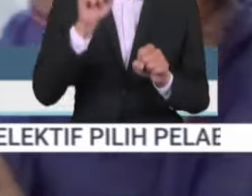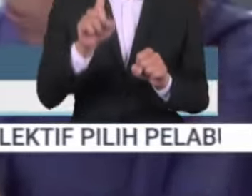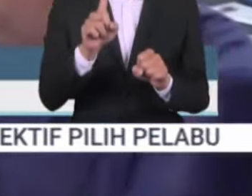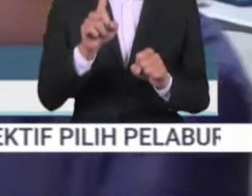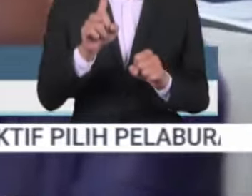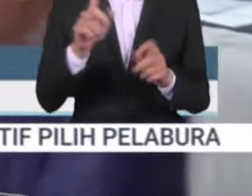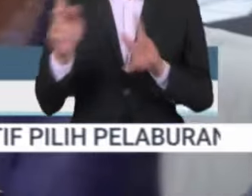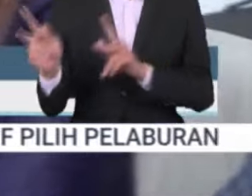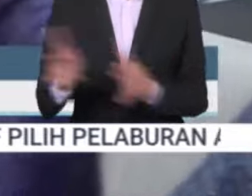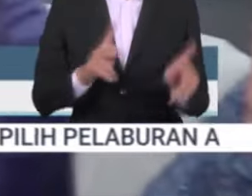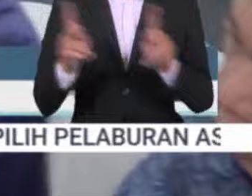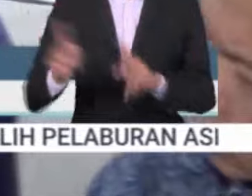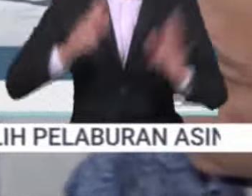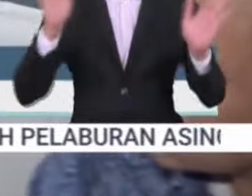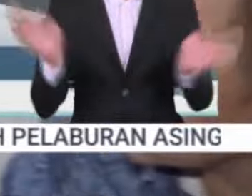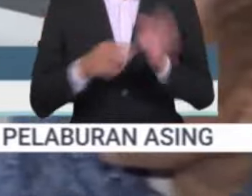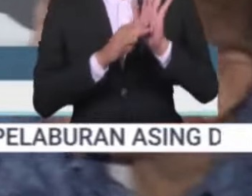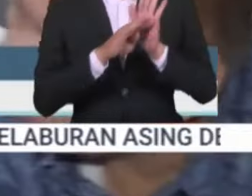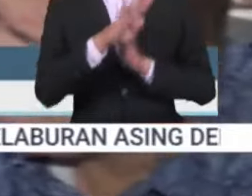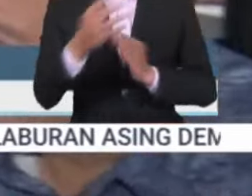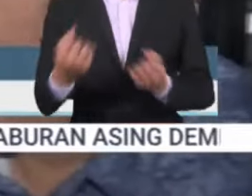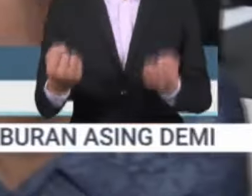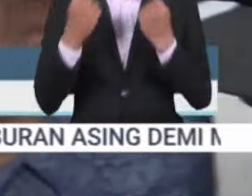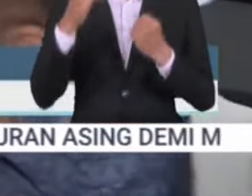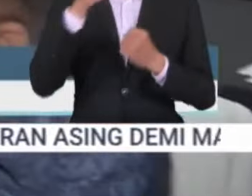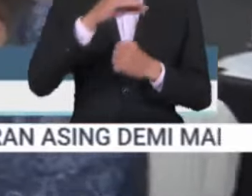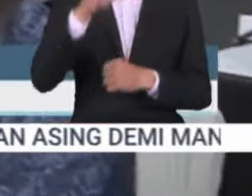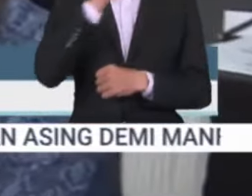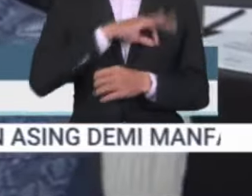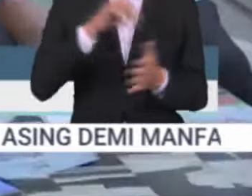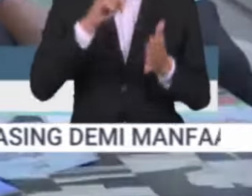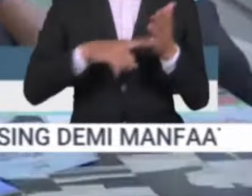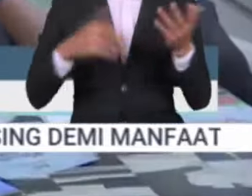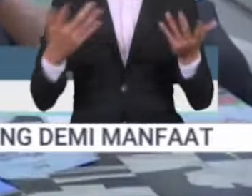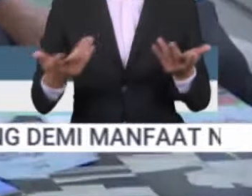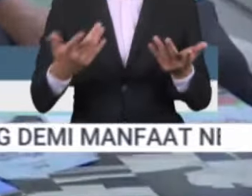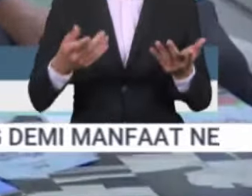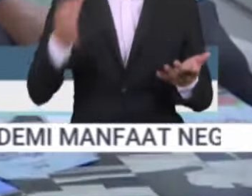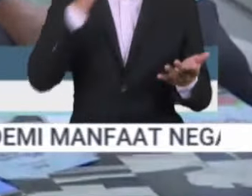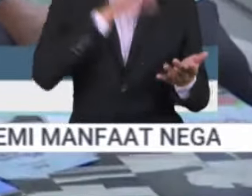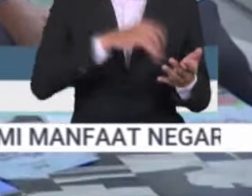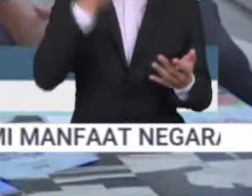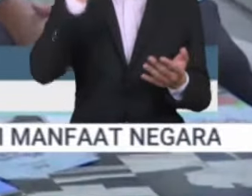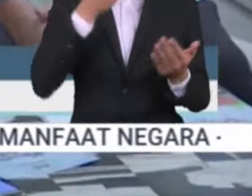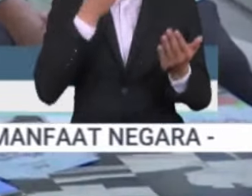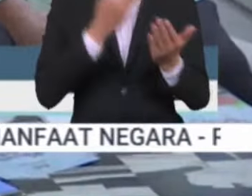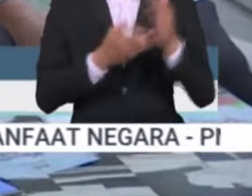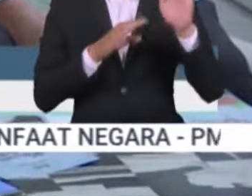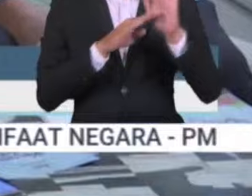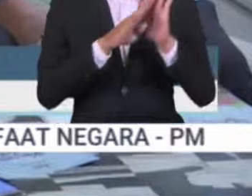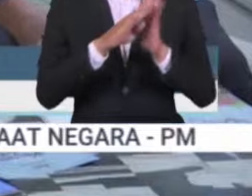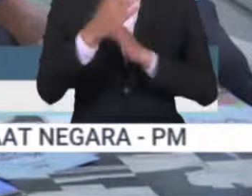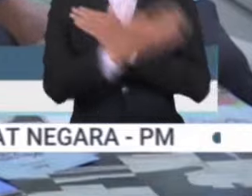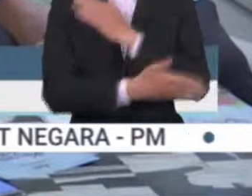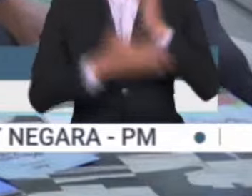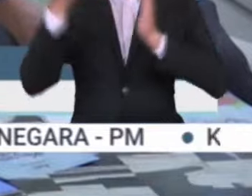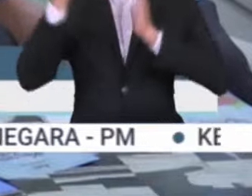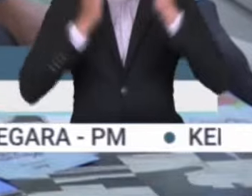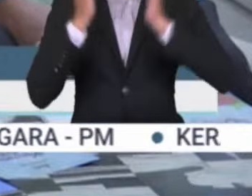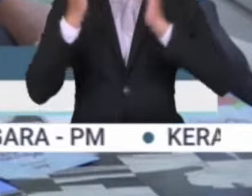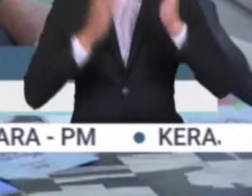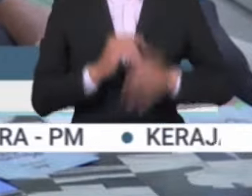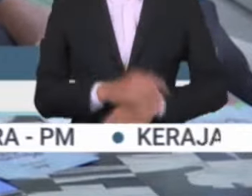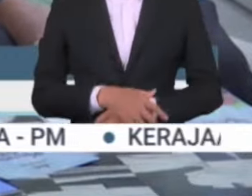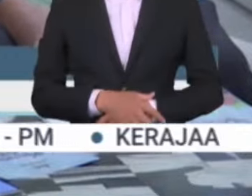kita sentiasa bergerak progresif dan hasilnya akan memberikan kebaikan kepada pembangunan negara di masa akan datang.